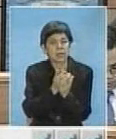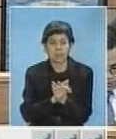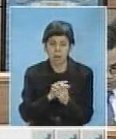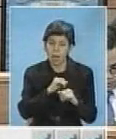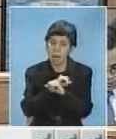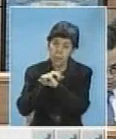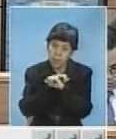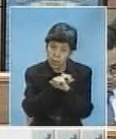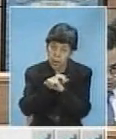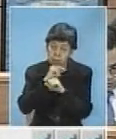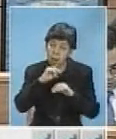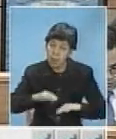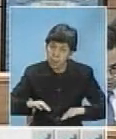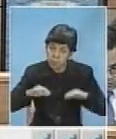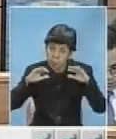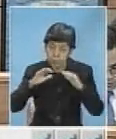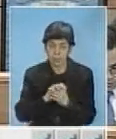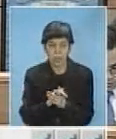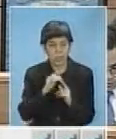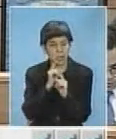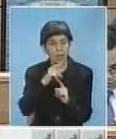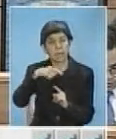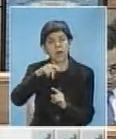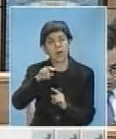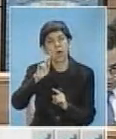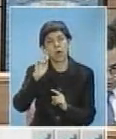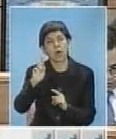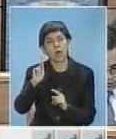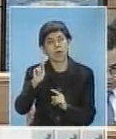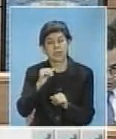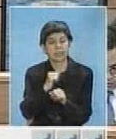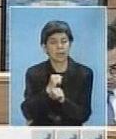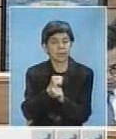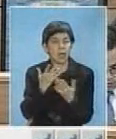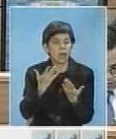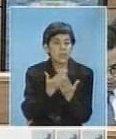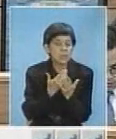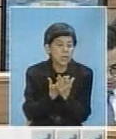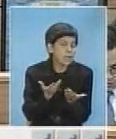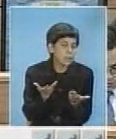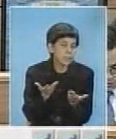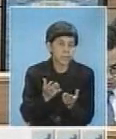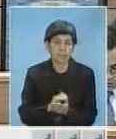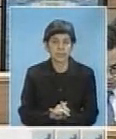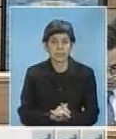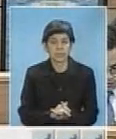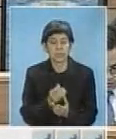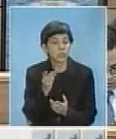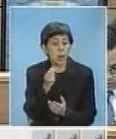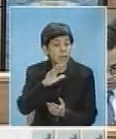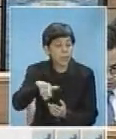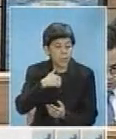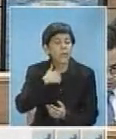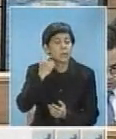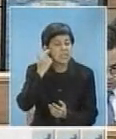พื่อป้องกันน้ำท่วมตามพระราชกำหนดนี้ไปได้แล้วกี่บาทกี่สตางค์ผมเ